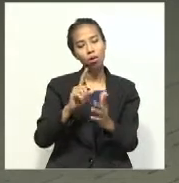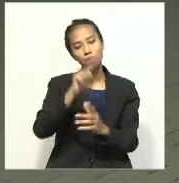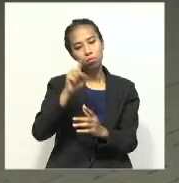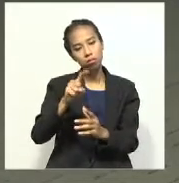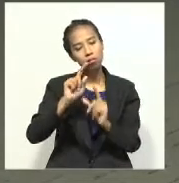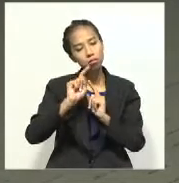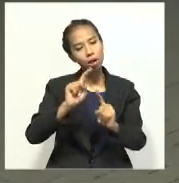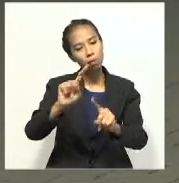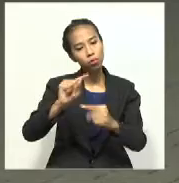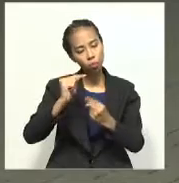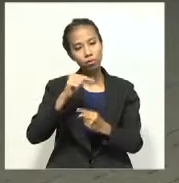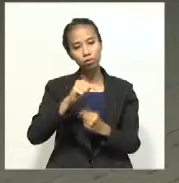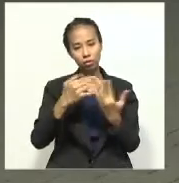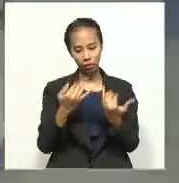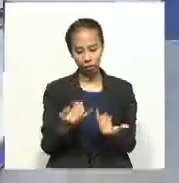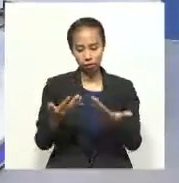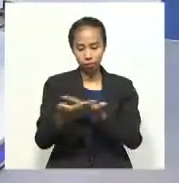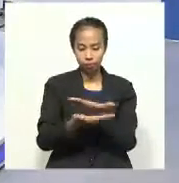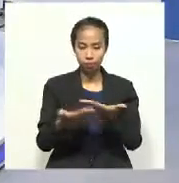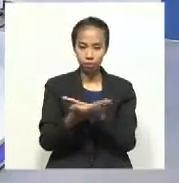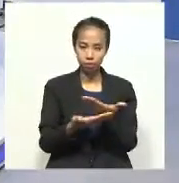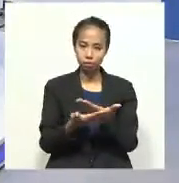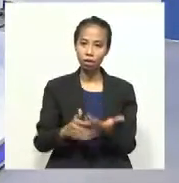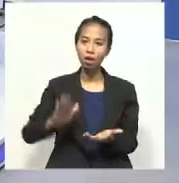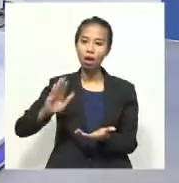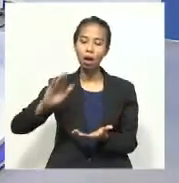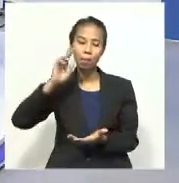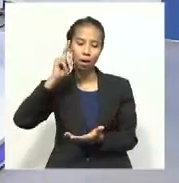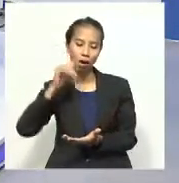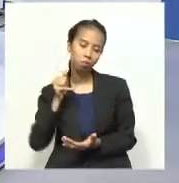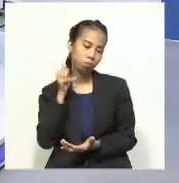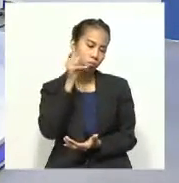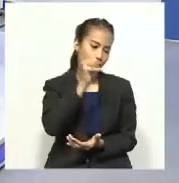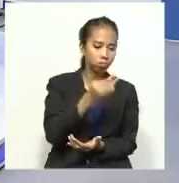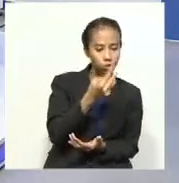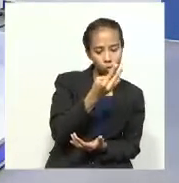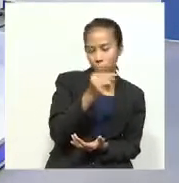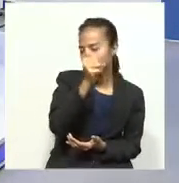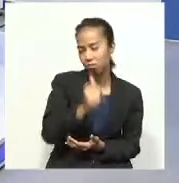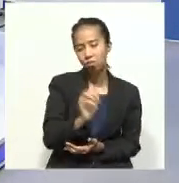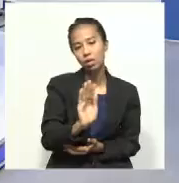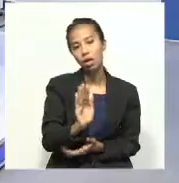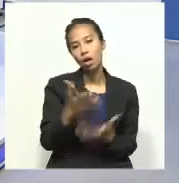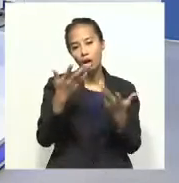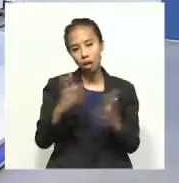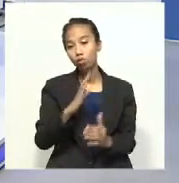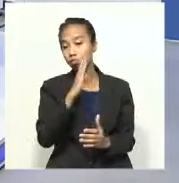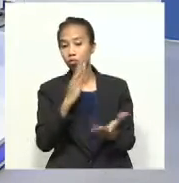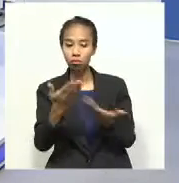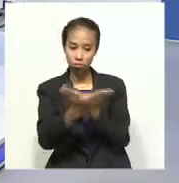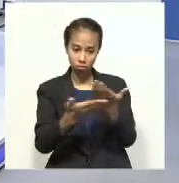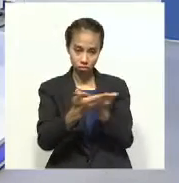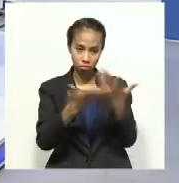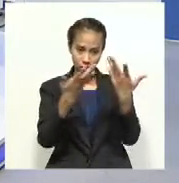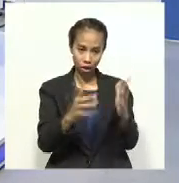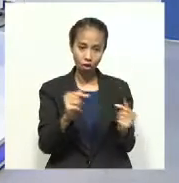พรรคการเมืองนะคะซึ่งในการหารือก็จะไม่อนุญาตให้สื่อมวลชนเข้าร่วมไปสังเกตการค่ะซึ่งหลังจากผลการหารือแล้วนะคะน